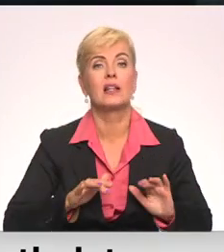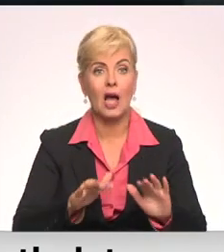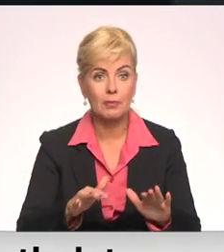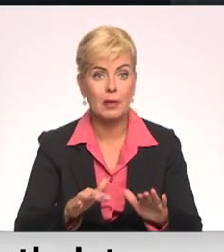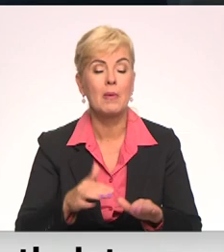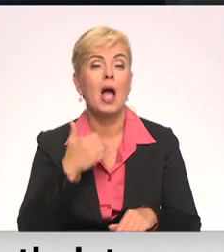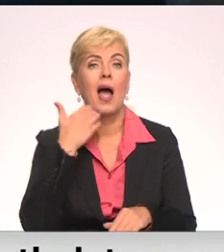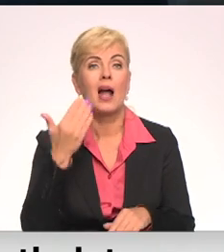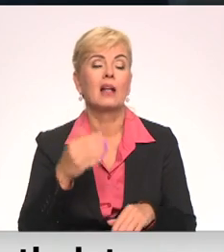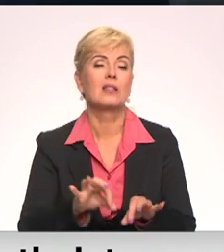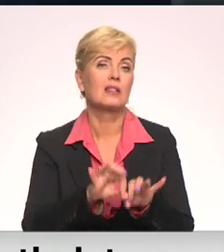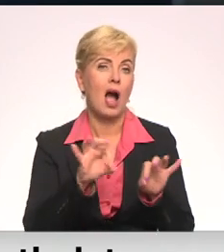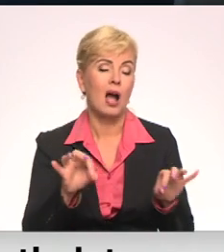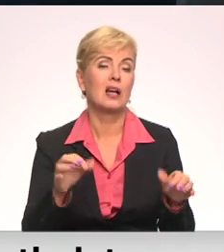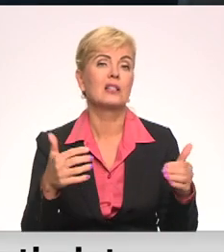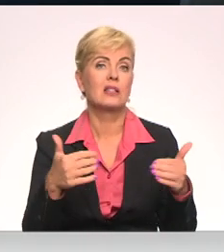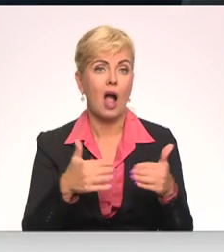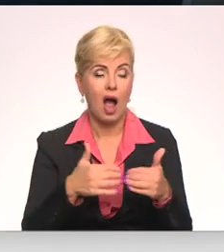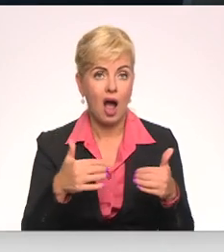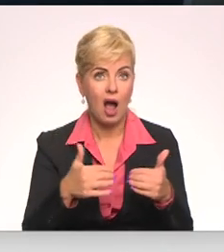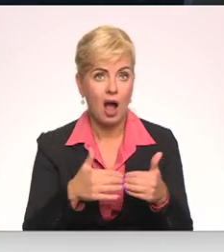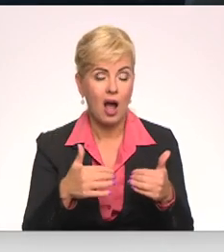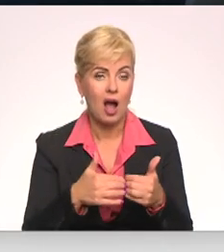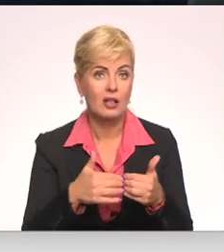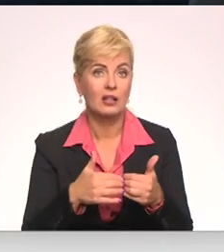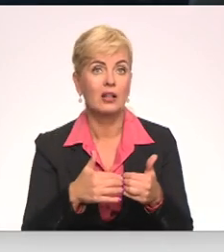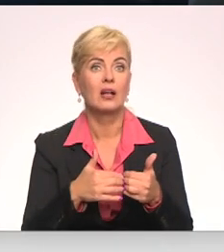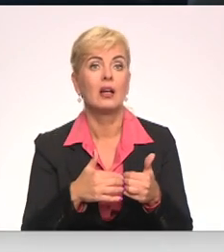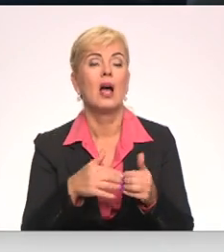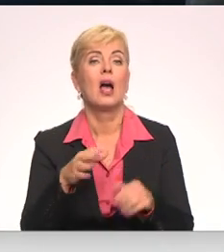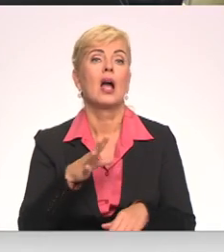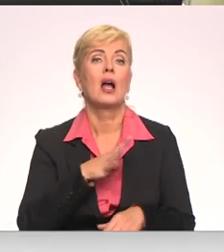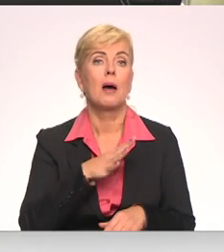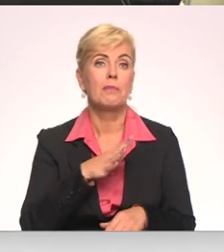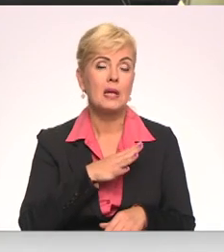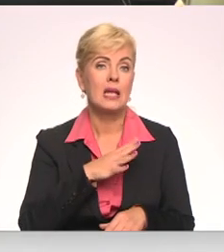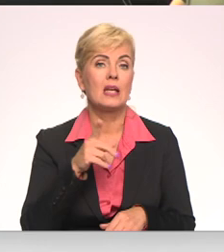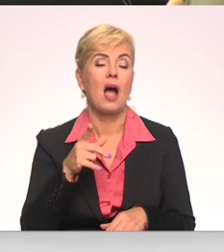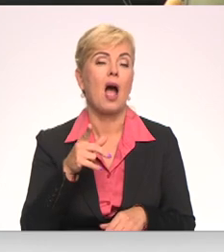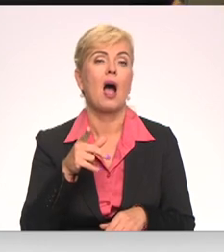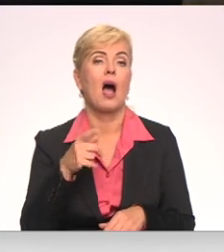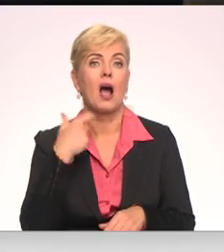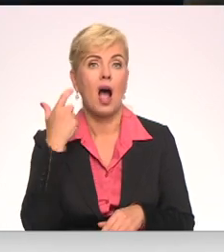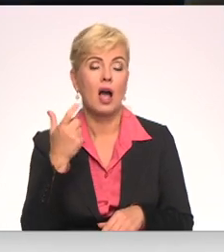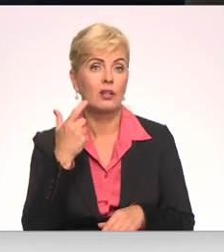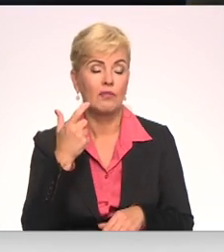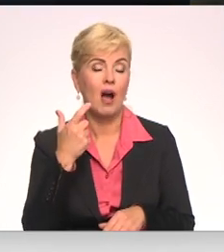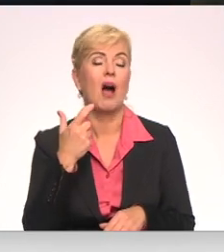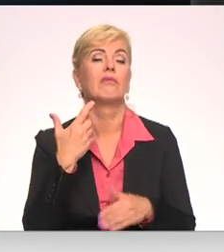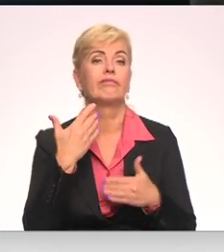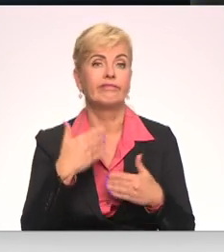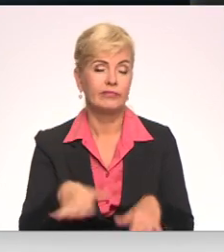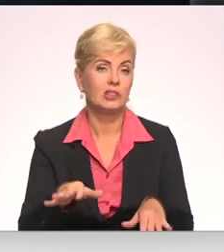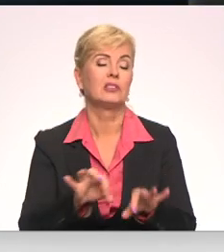vainā, основная часть людей была в Харькове, мирно спала и проснулась от взрывов. Kad sākās